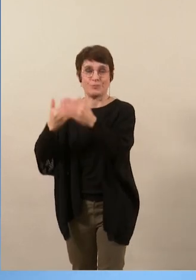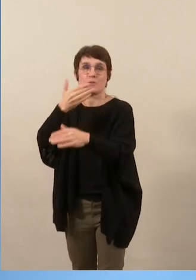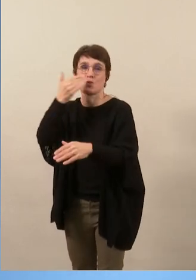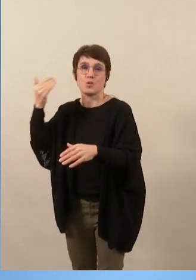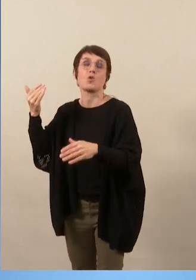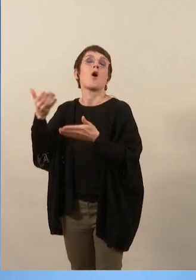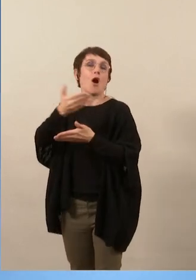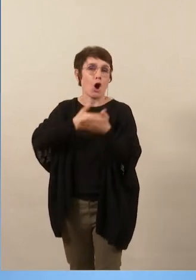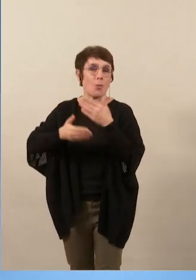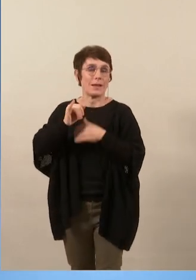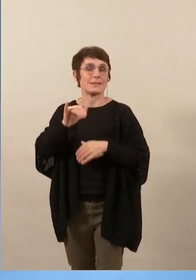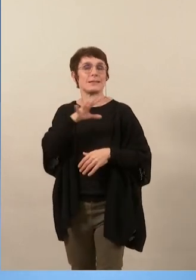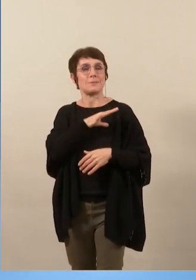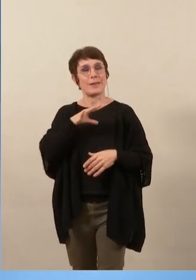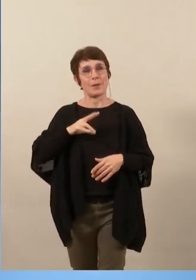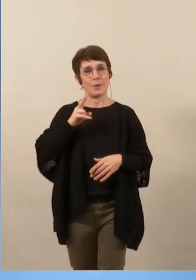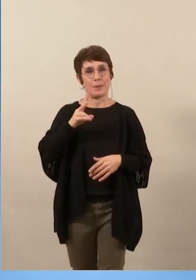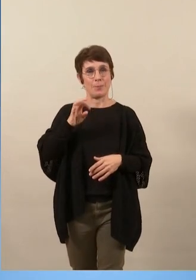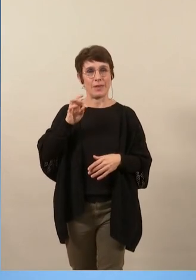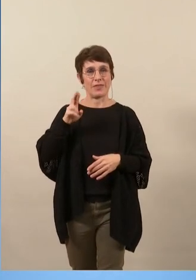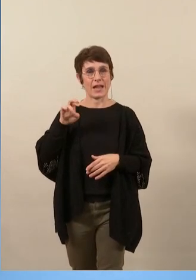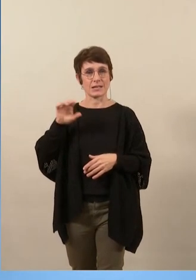pters première adjointe qui le